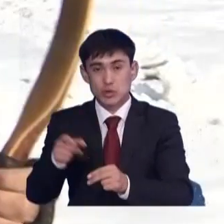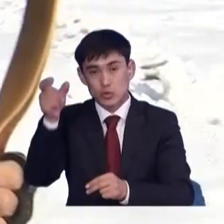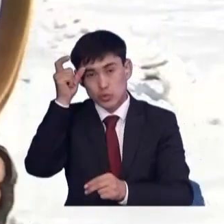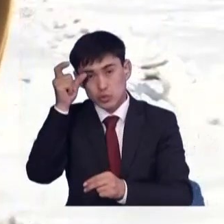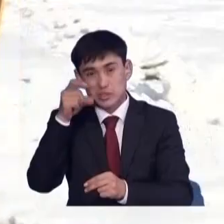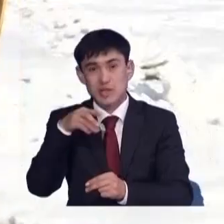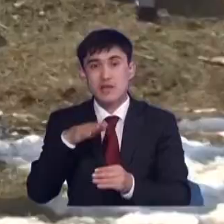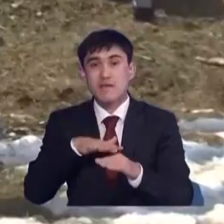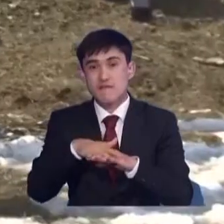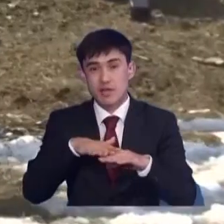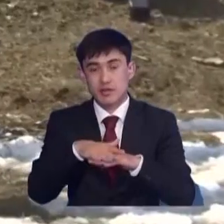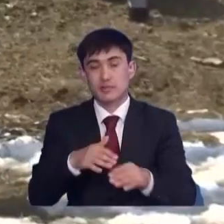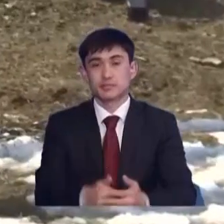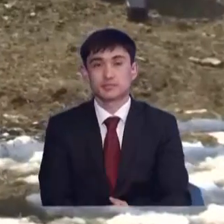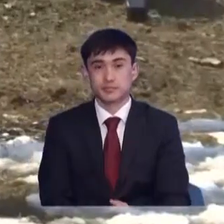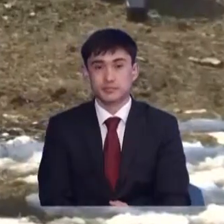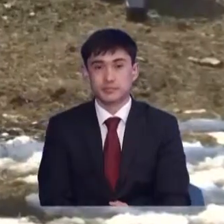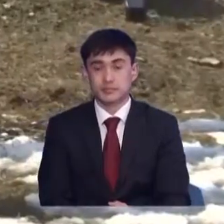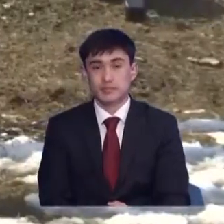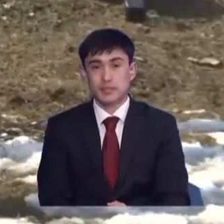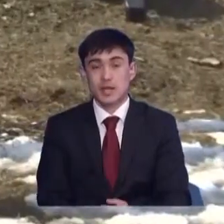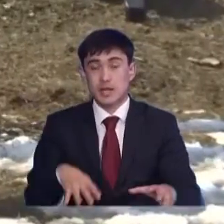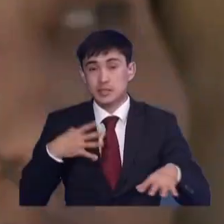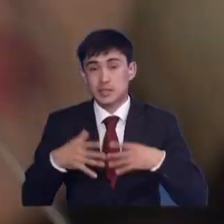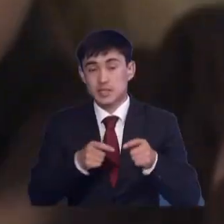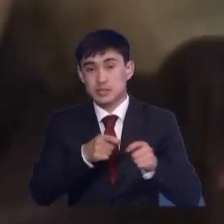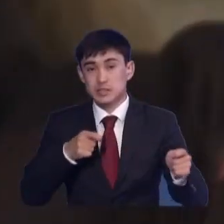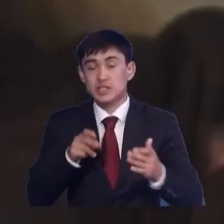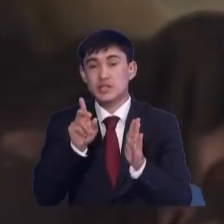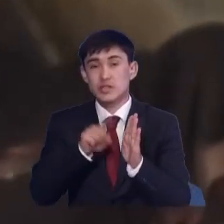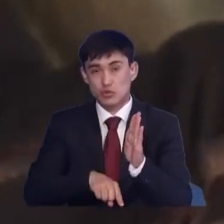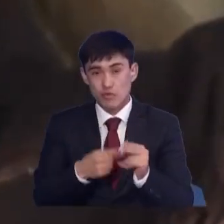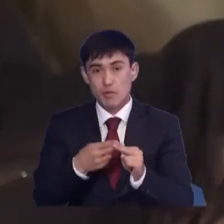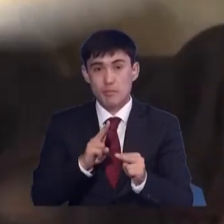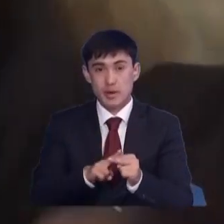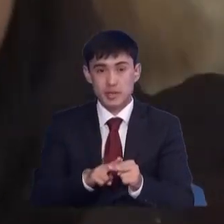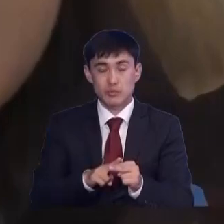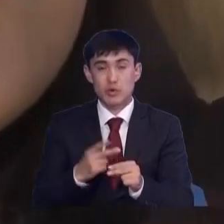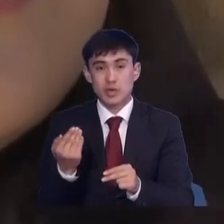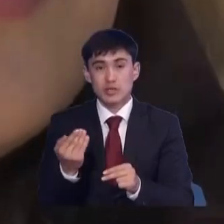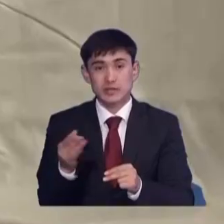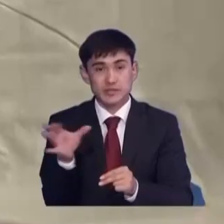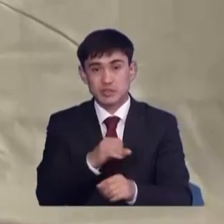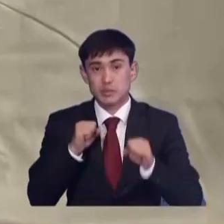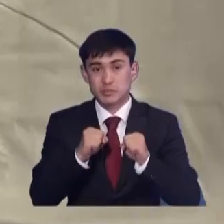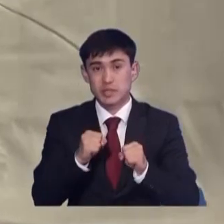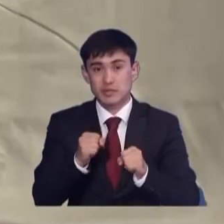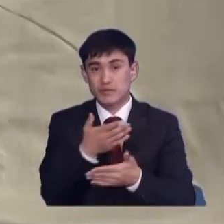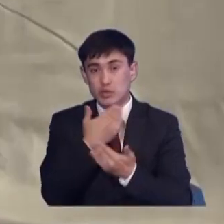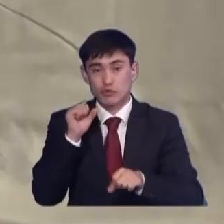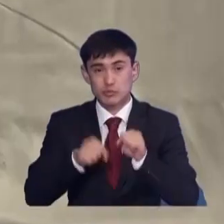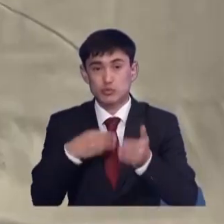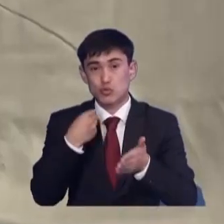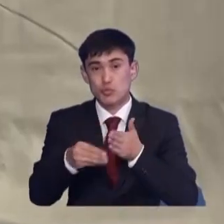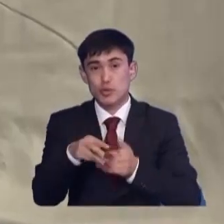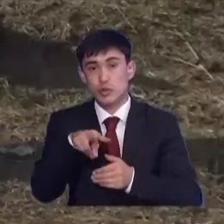и Венгрии. Как оказалось, занятие стрельбой из лука – недешевое удовольствие. А потому не всех спортсменов есть возможность